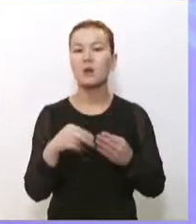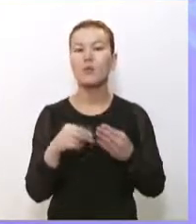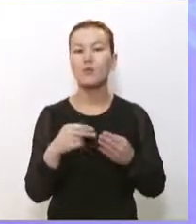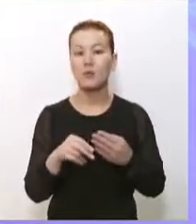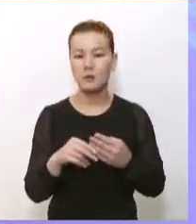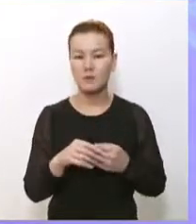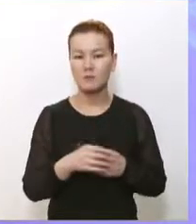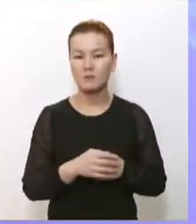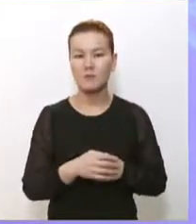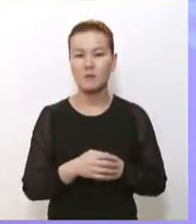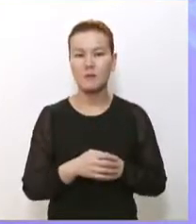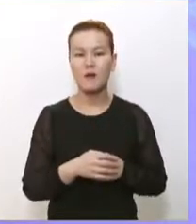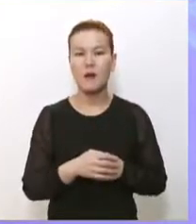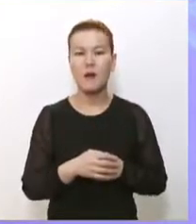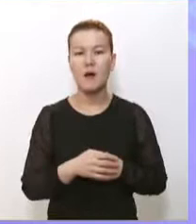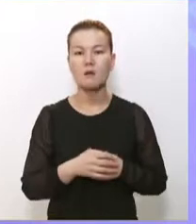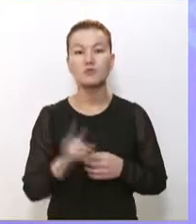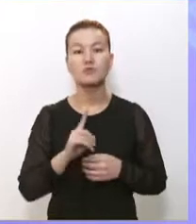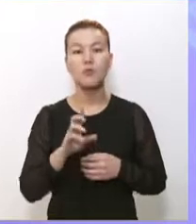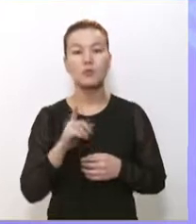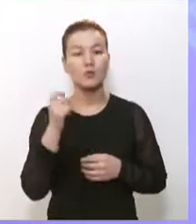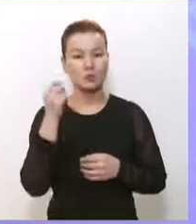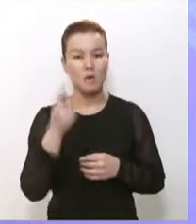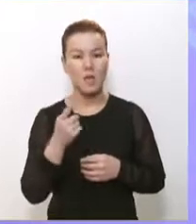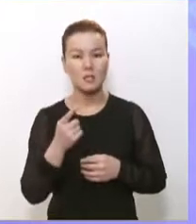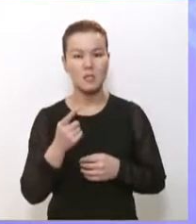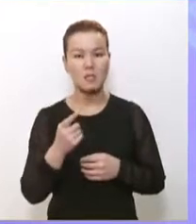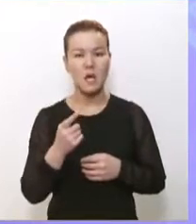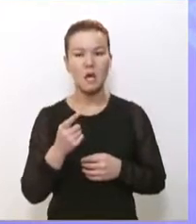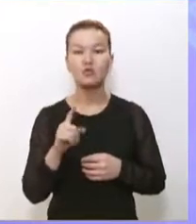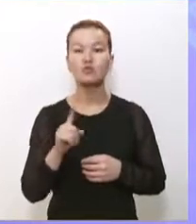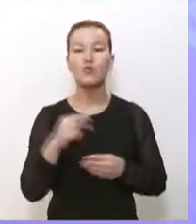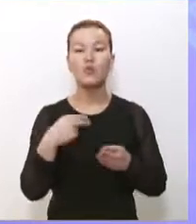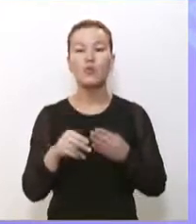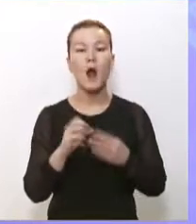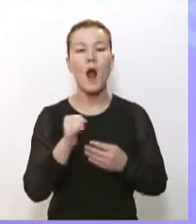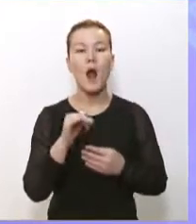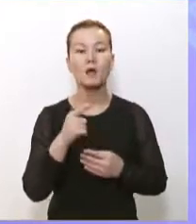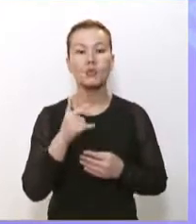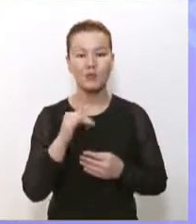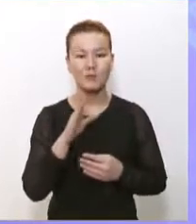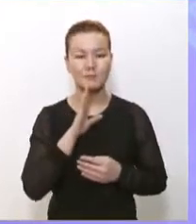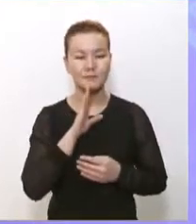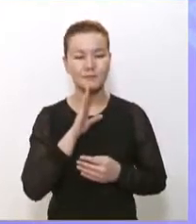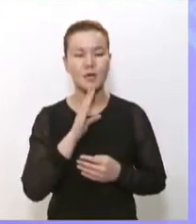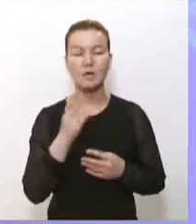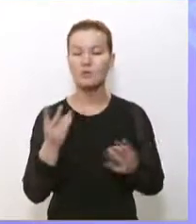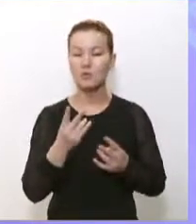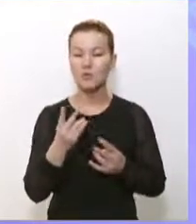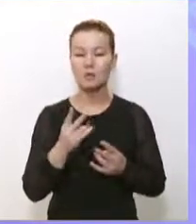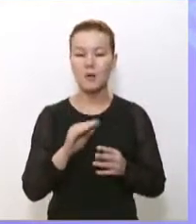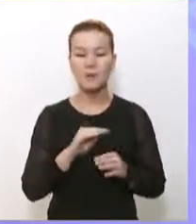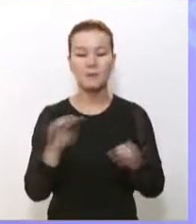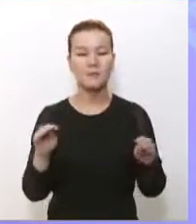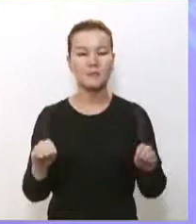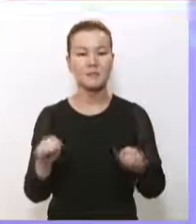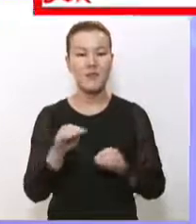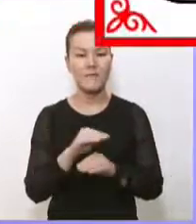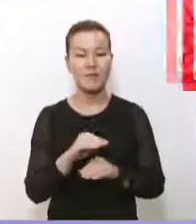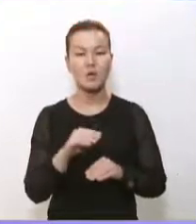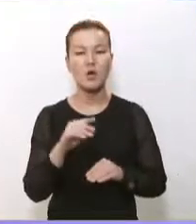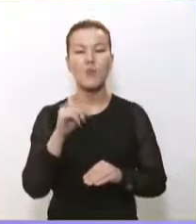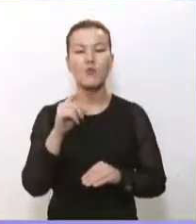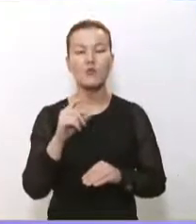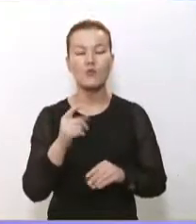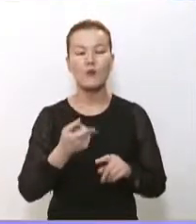сделала Айгуль? А чтобы узнать, что купила Айгуль, нам нужно переставить буквы